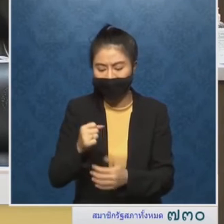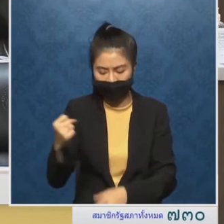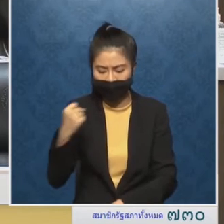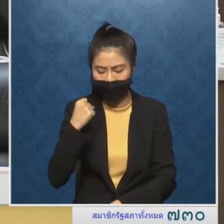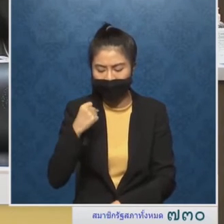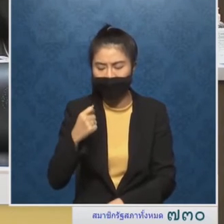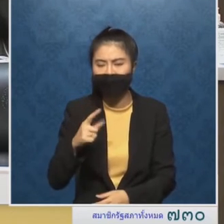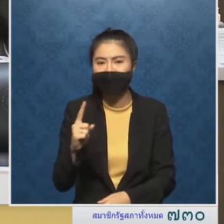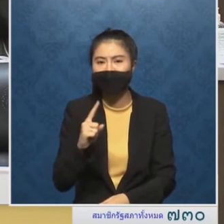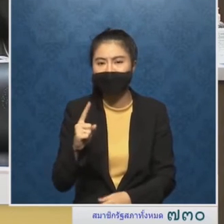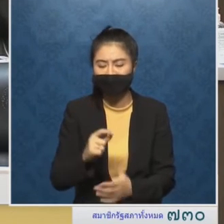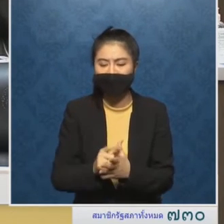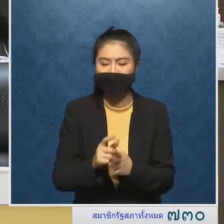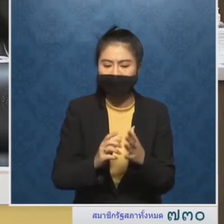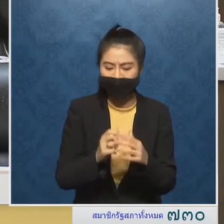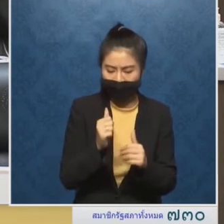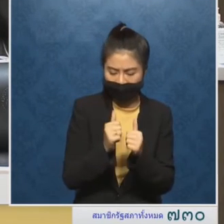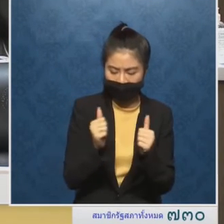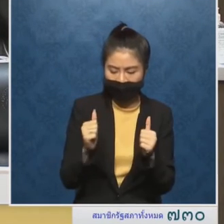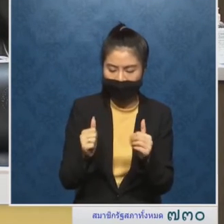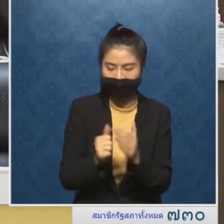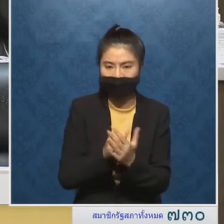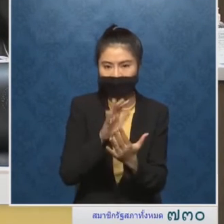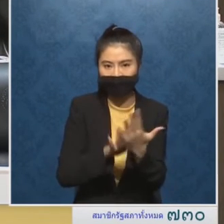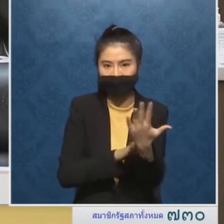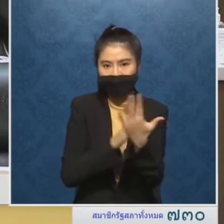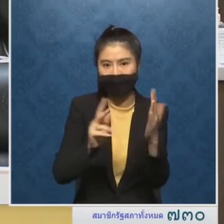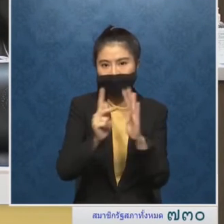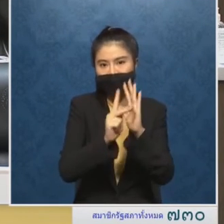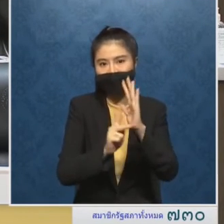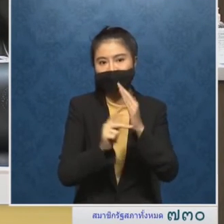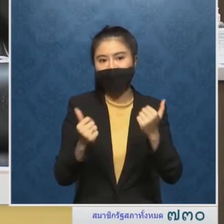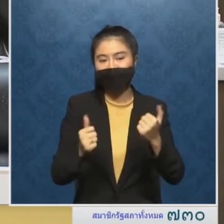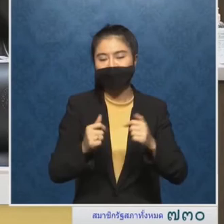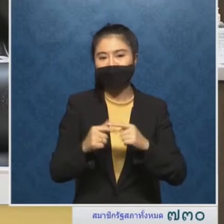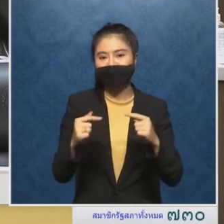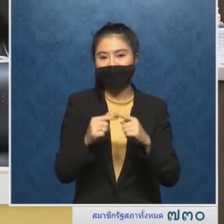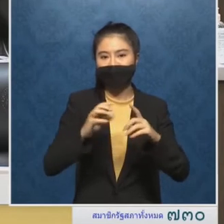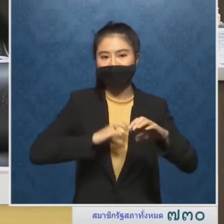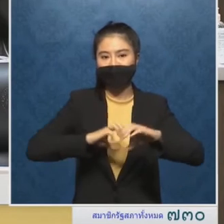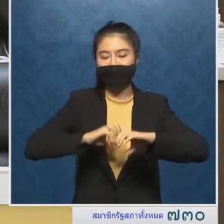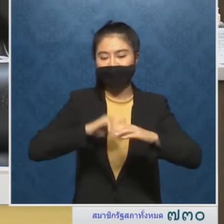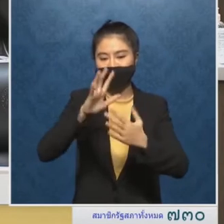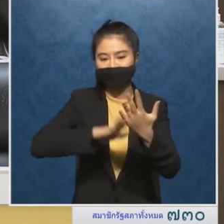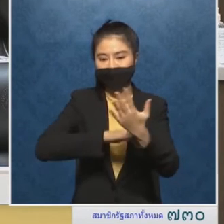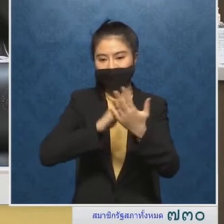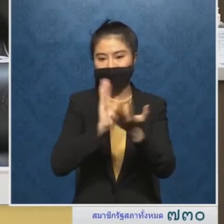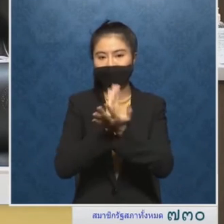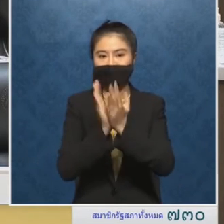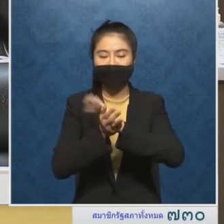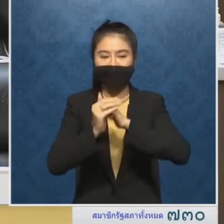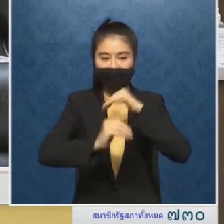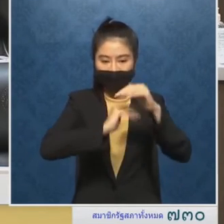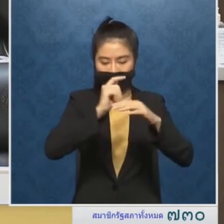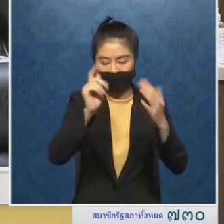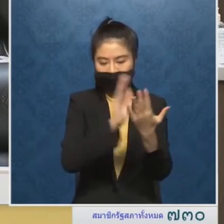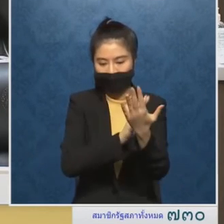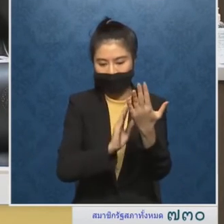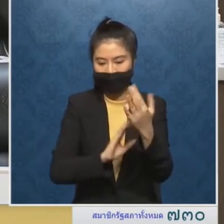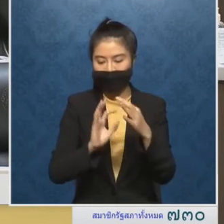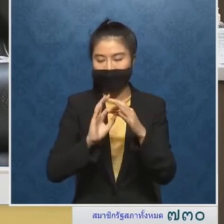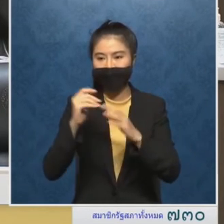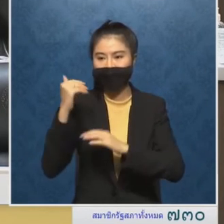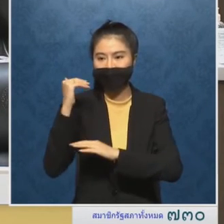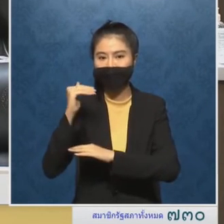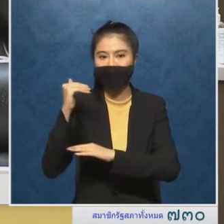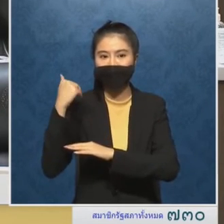สุทายนี้กผมเข้าใจว่าในร่างกฎหมายนี้เป็ส่นหน่งของการดำนนการตามแผนปฏิ resideซึอาจจะมีข้อจำกัด